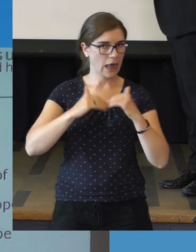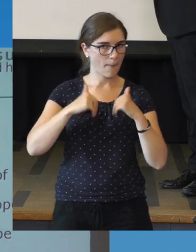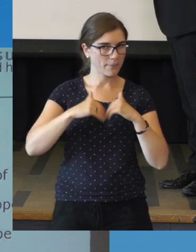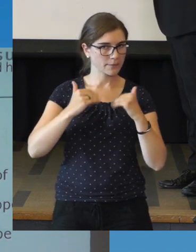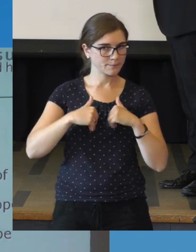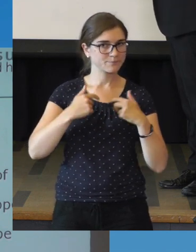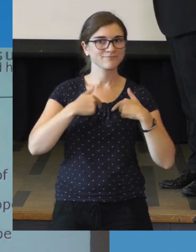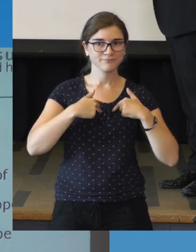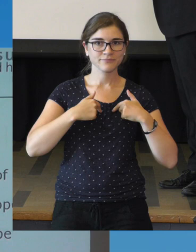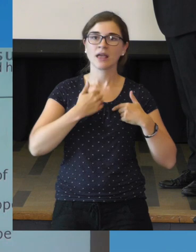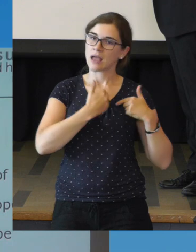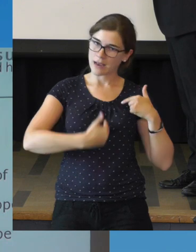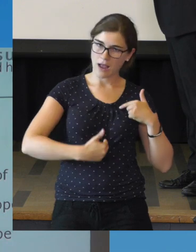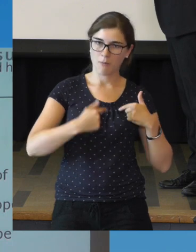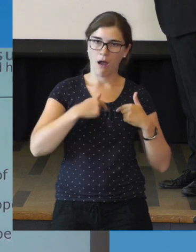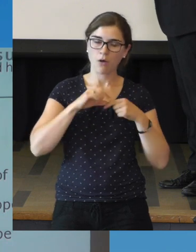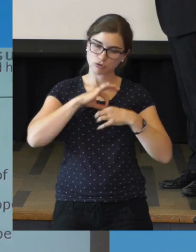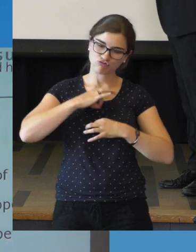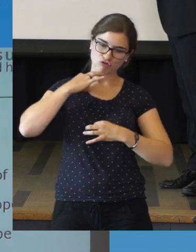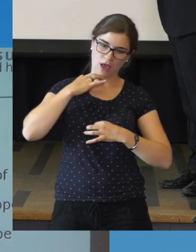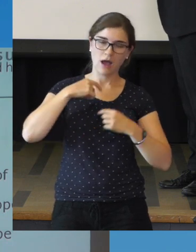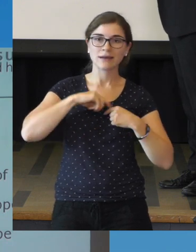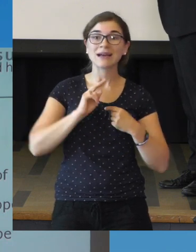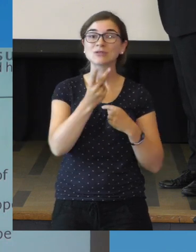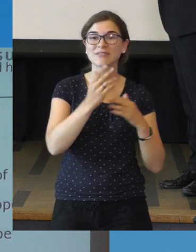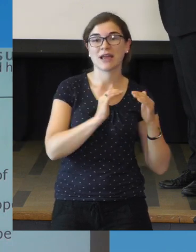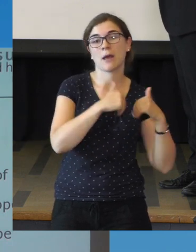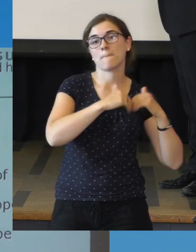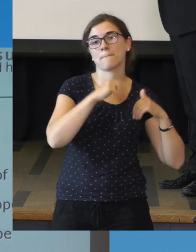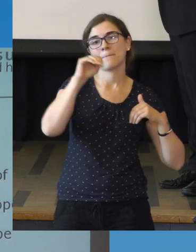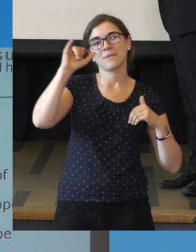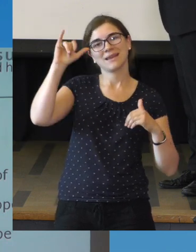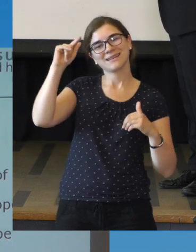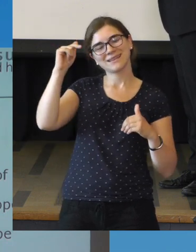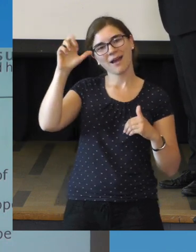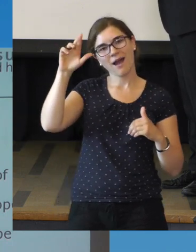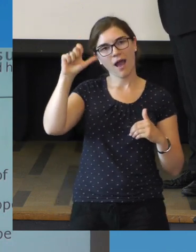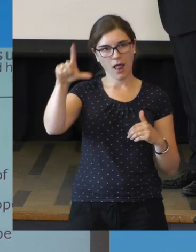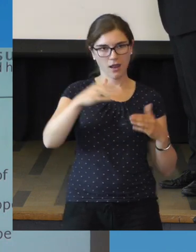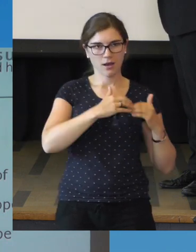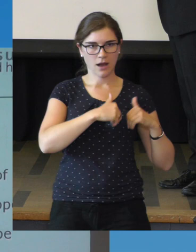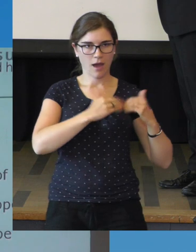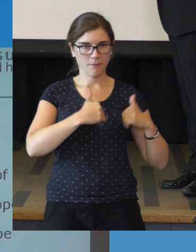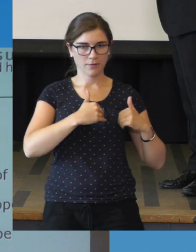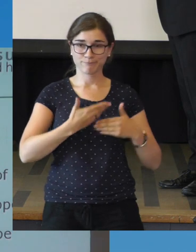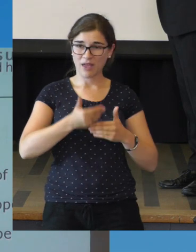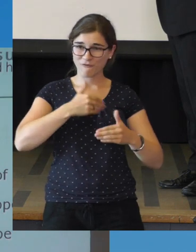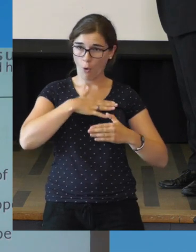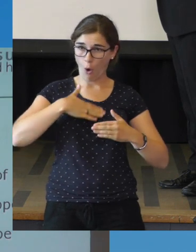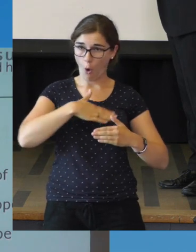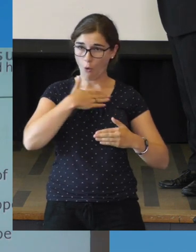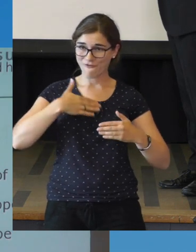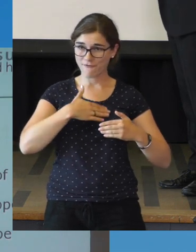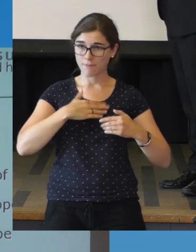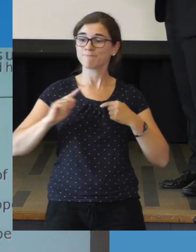pumpenden Herzkammer und der Körperschlagader. Und die zweitwichtigste ist die Mitralklappe, die zwischen dem Vorhof, da kommt das Blut aus der